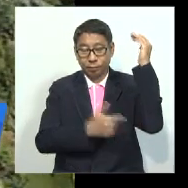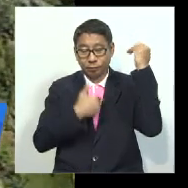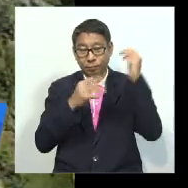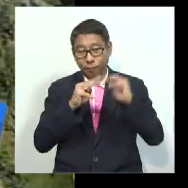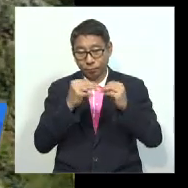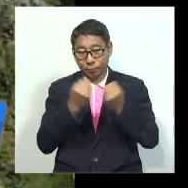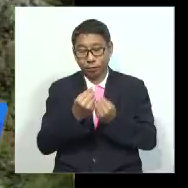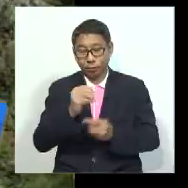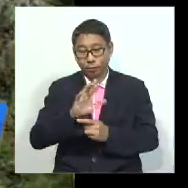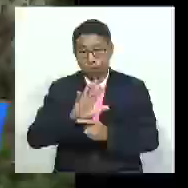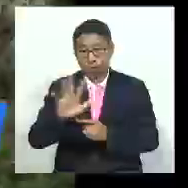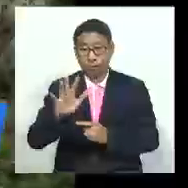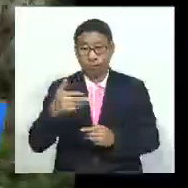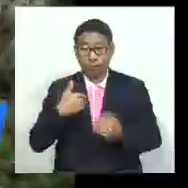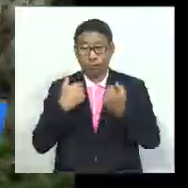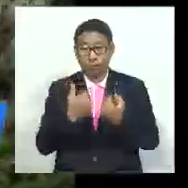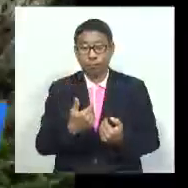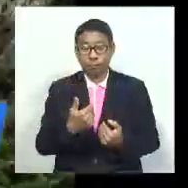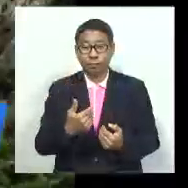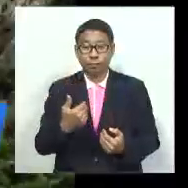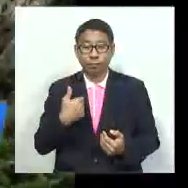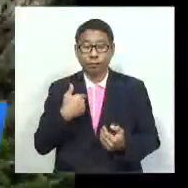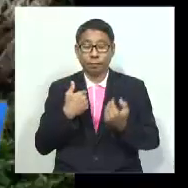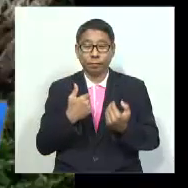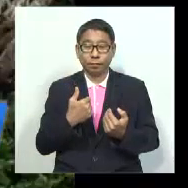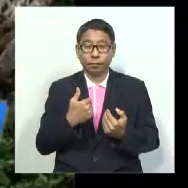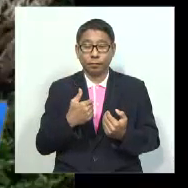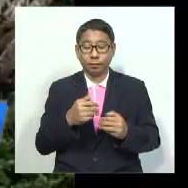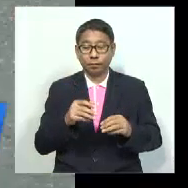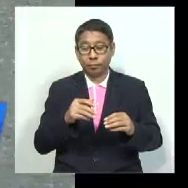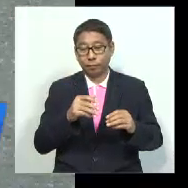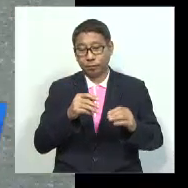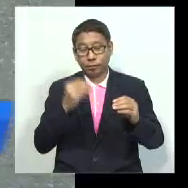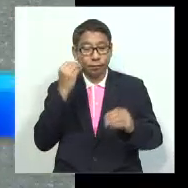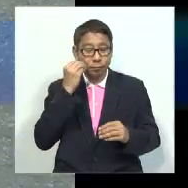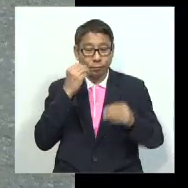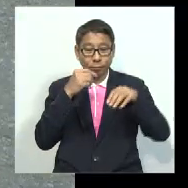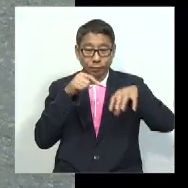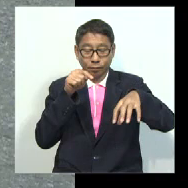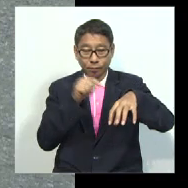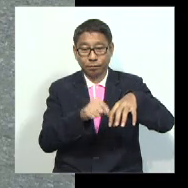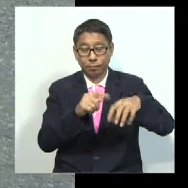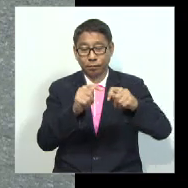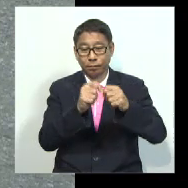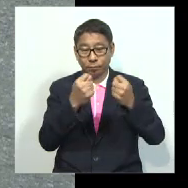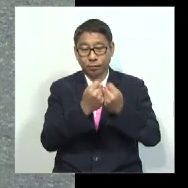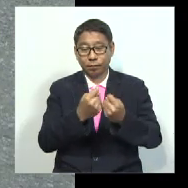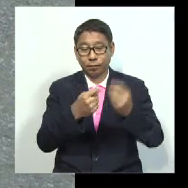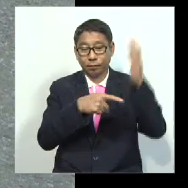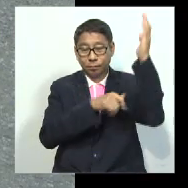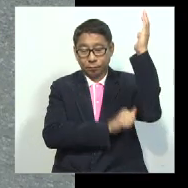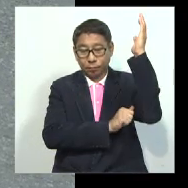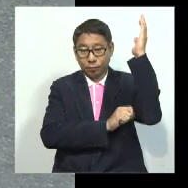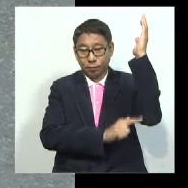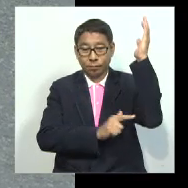ที่หมู่5ตำบลตะบิงติงงีอำเภอบันนังสตาและในพื้นที่บ้านพงยือไรตำบลสเตงนอกในพื้นที่อำเ